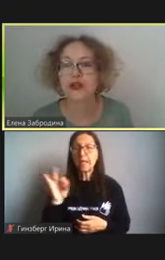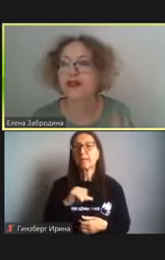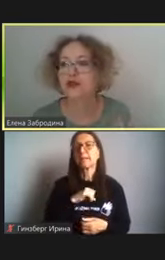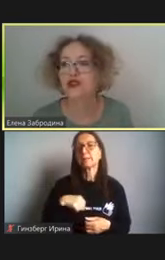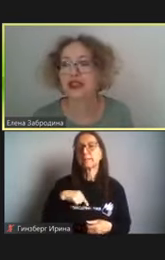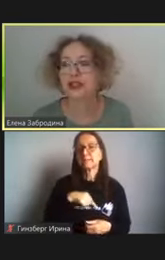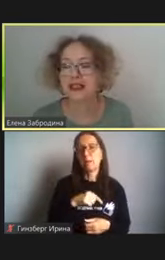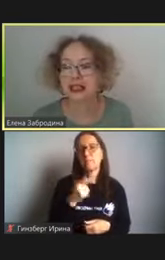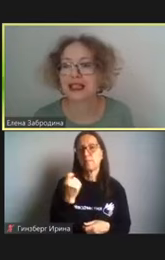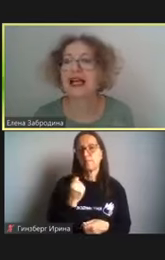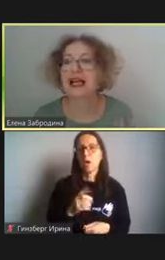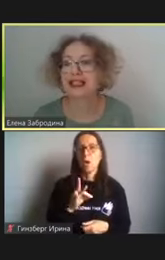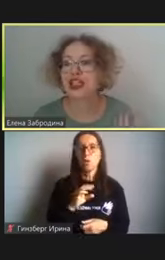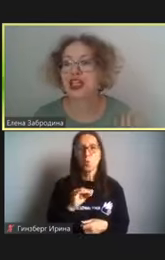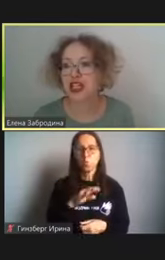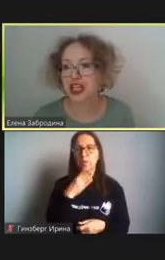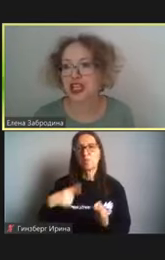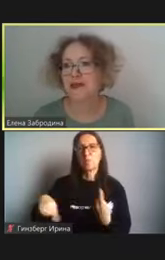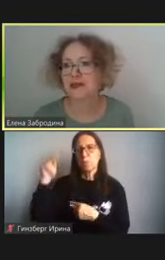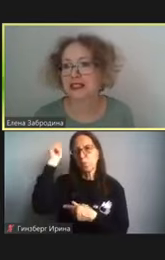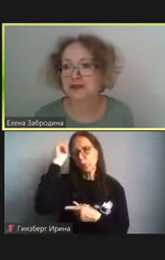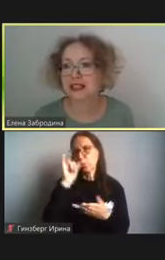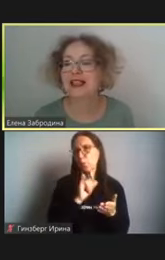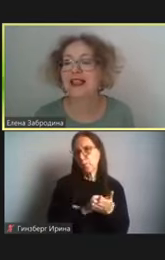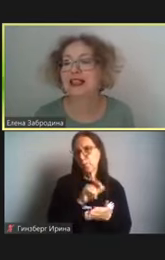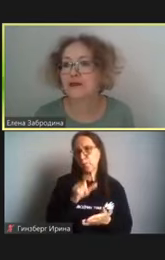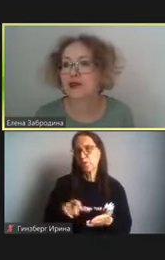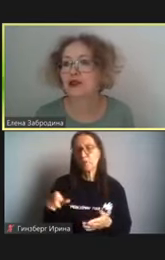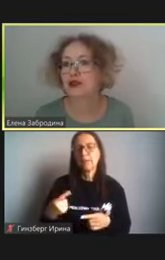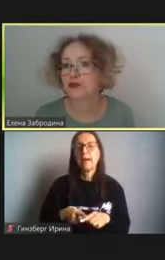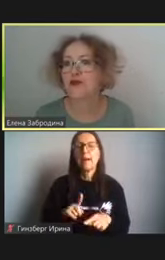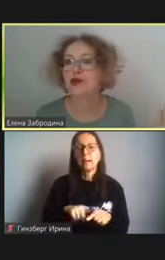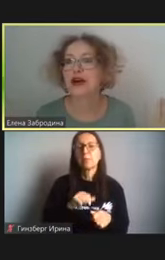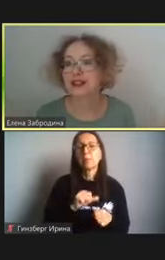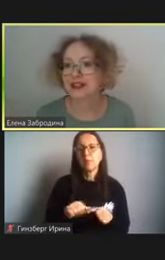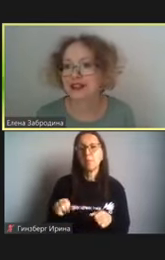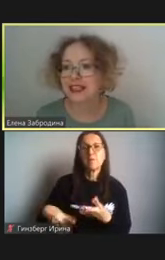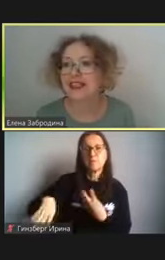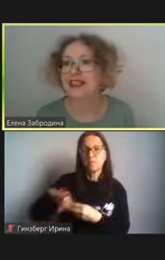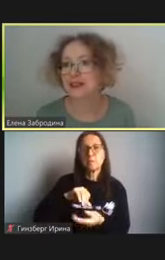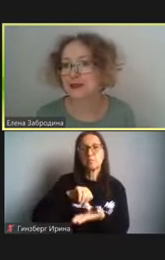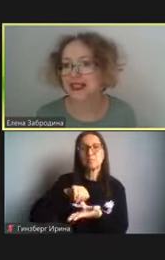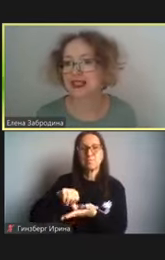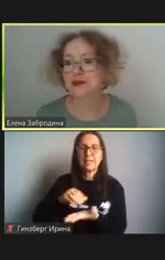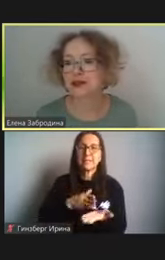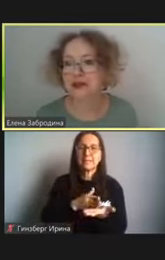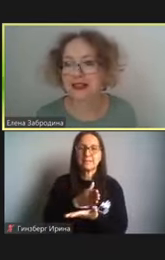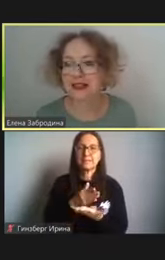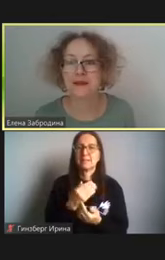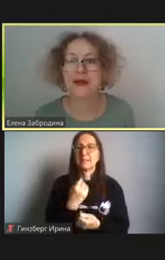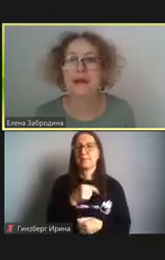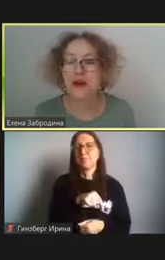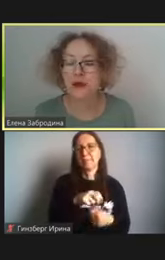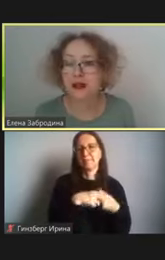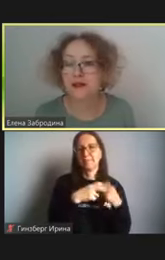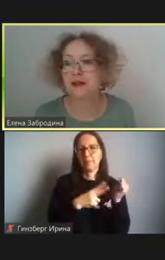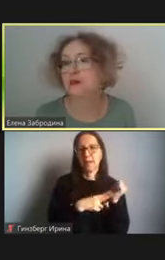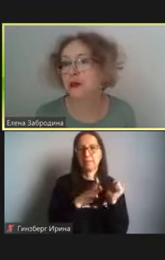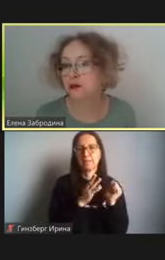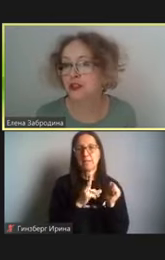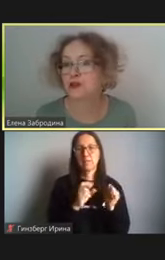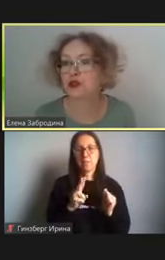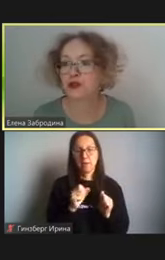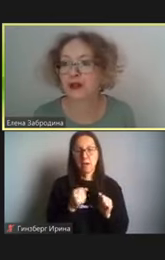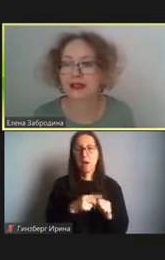и многие его ученики – это ярчайшие представители одного из двух стилей XVII века. Барокко